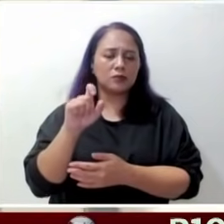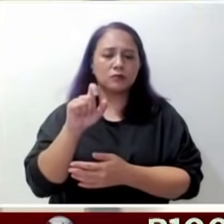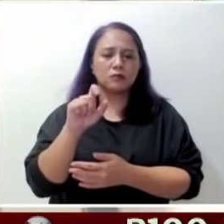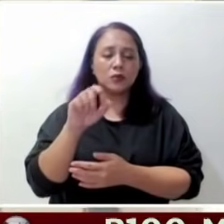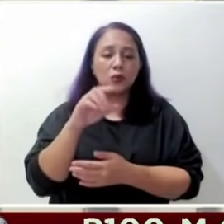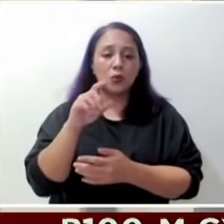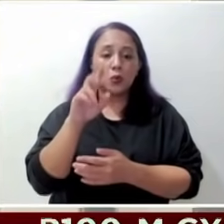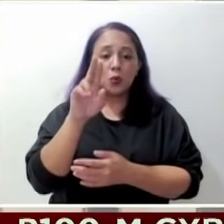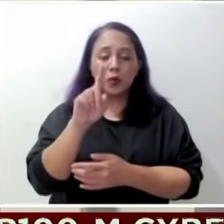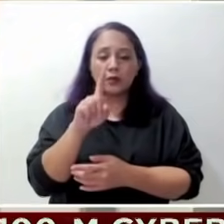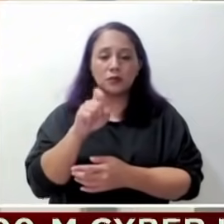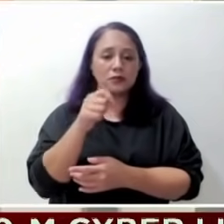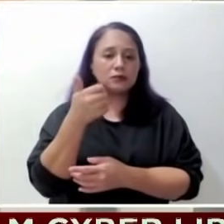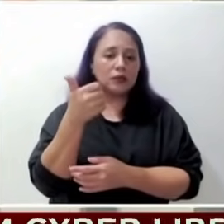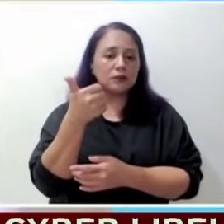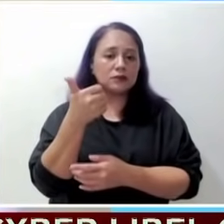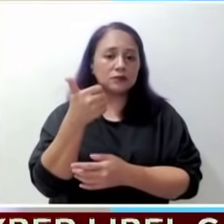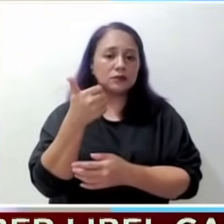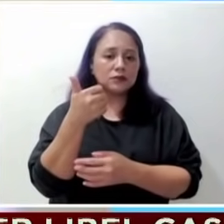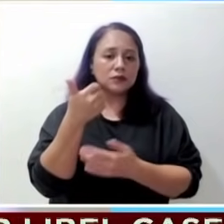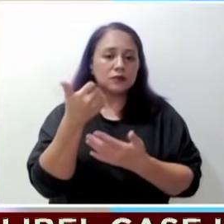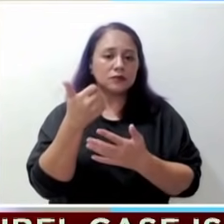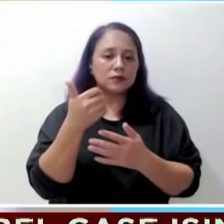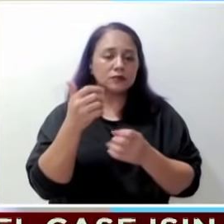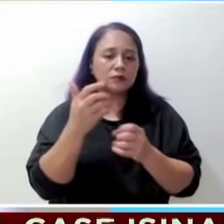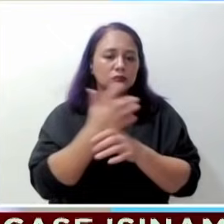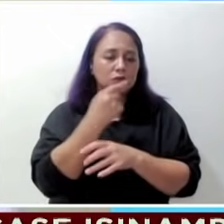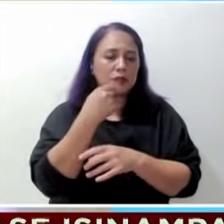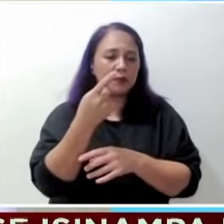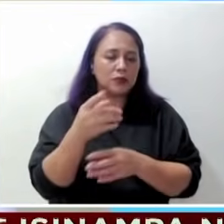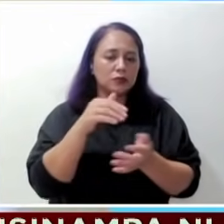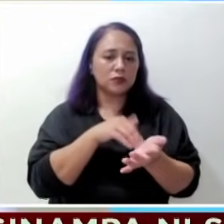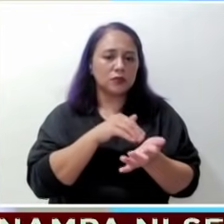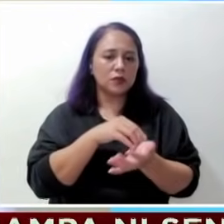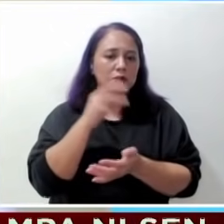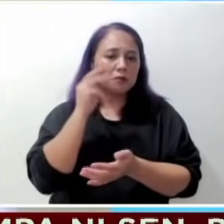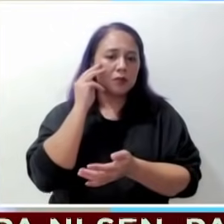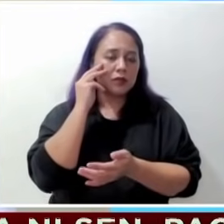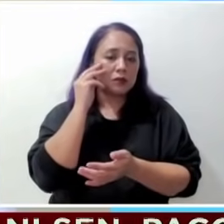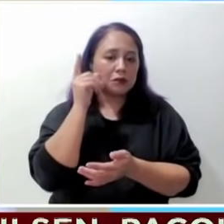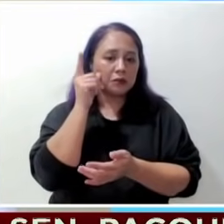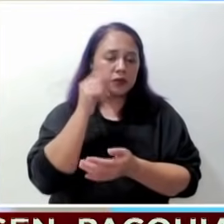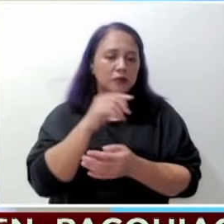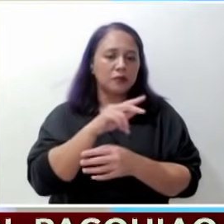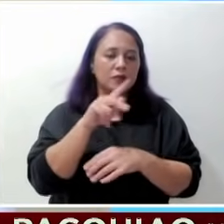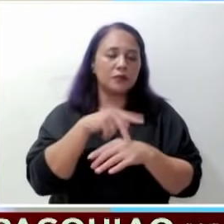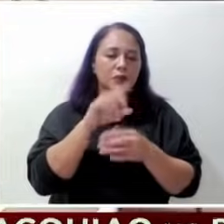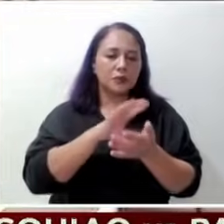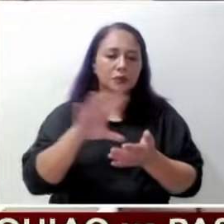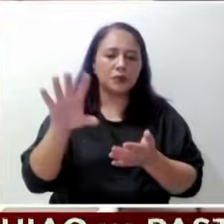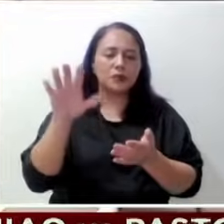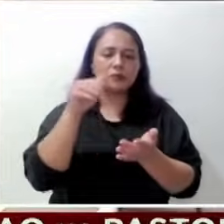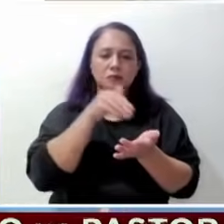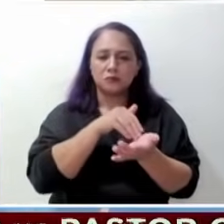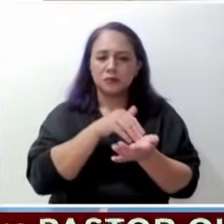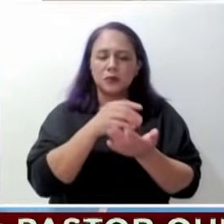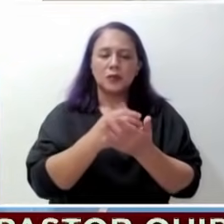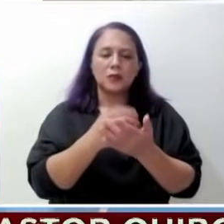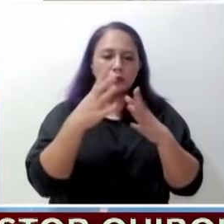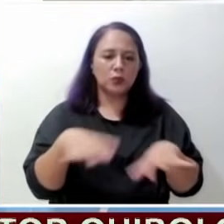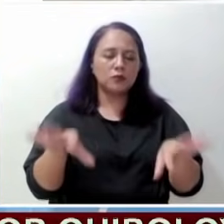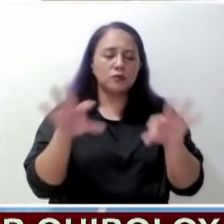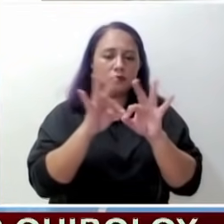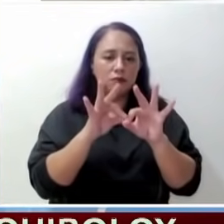na ang kanilang occupancy rate. Ayon kay Dr. Mari Carlimpin ng Philippine College of Physicians, mahalaga ang